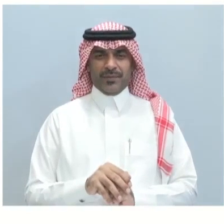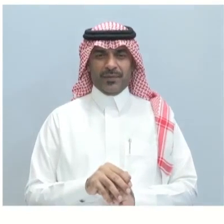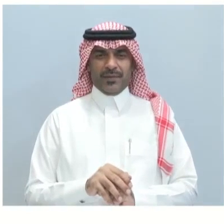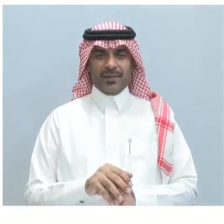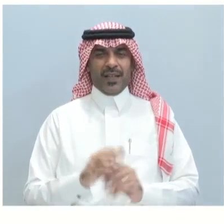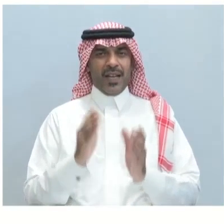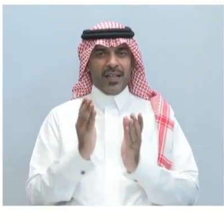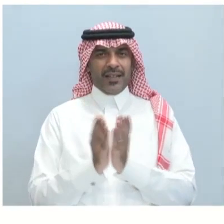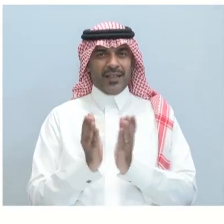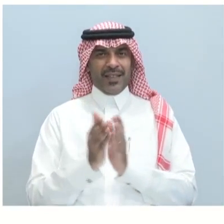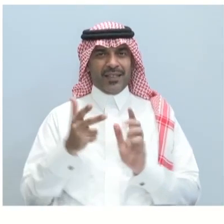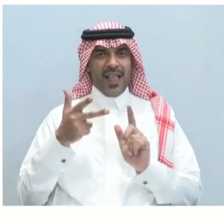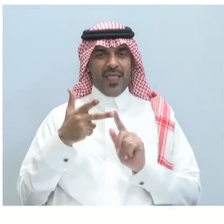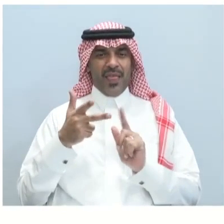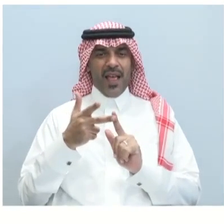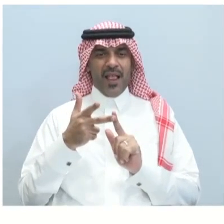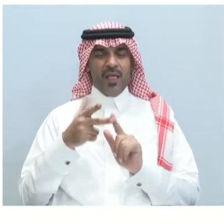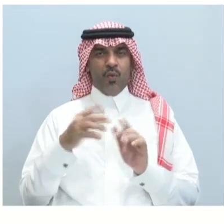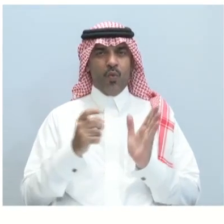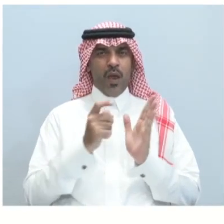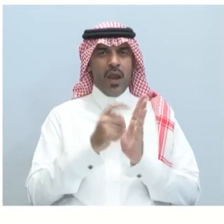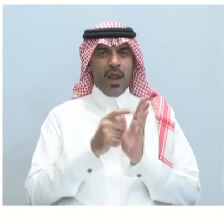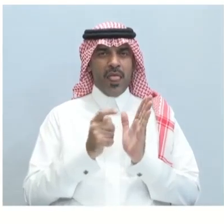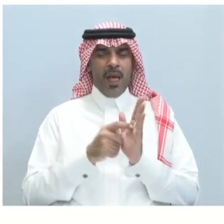الدرس الثالث نظام الحكم